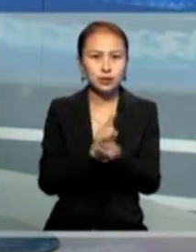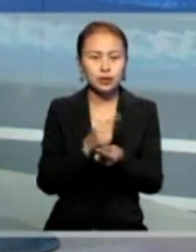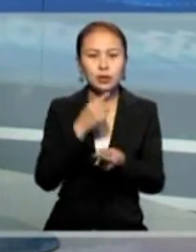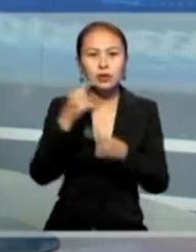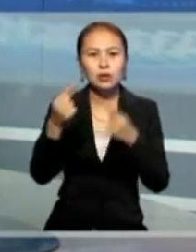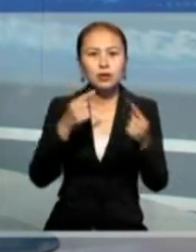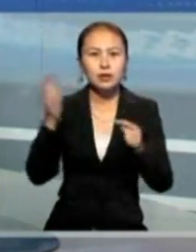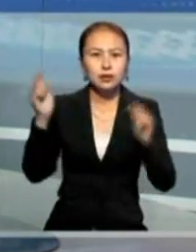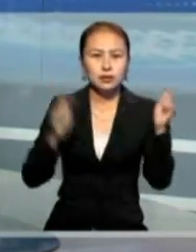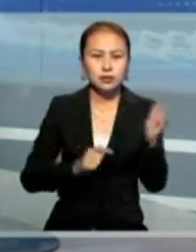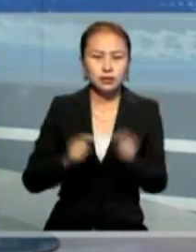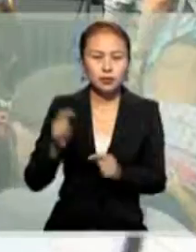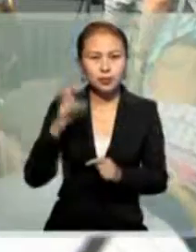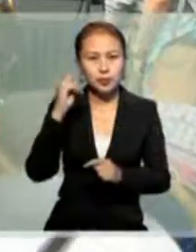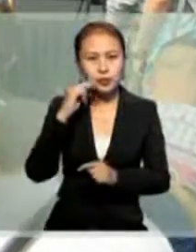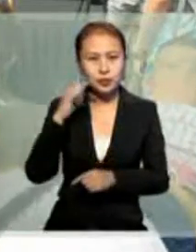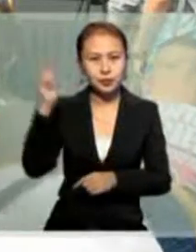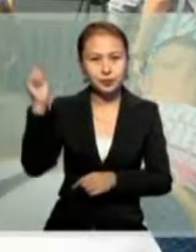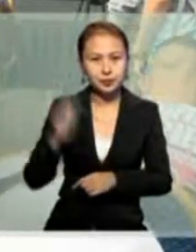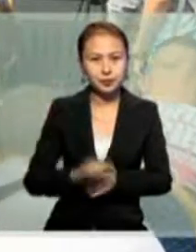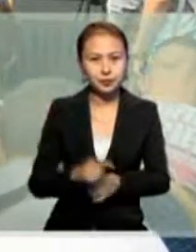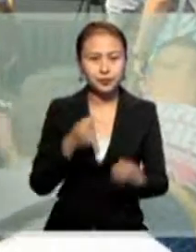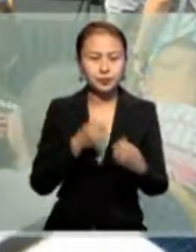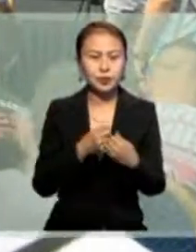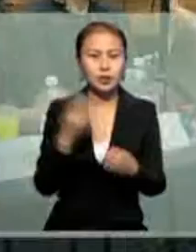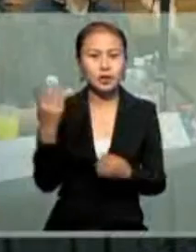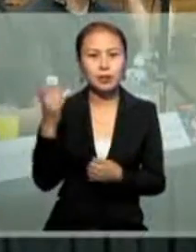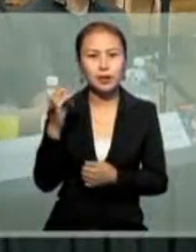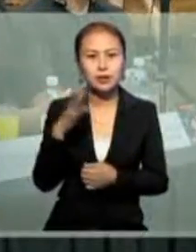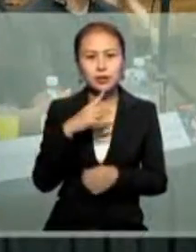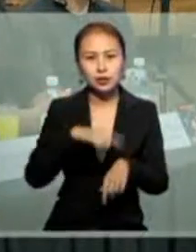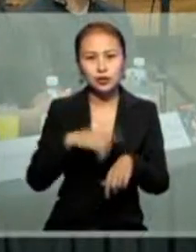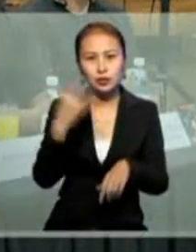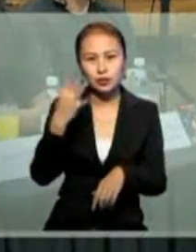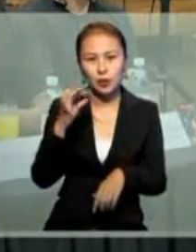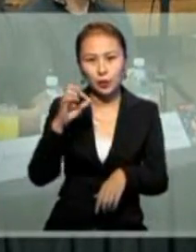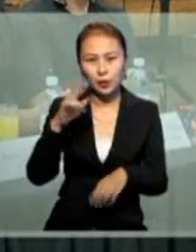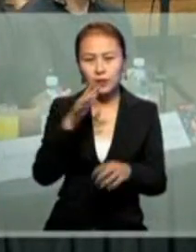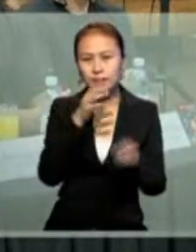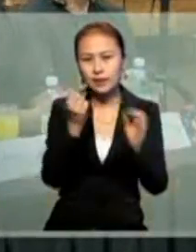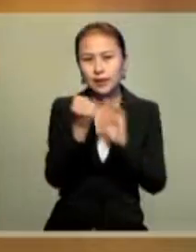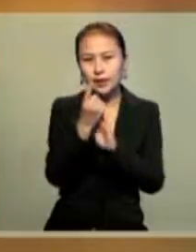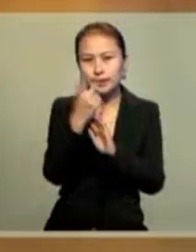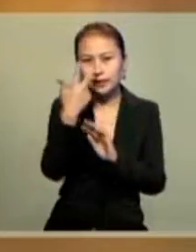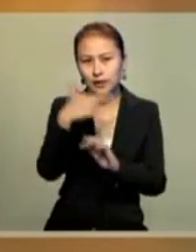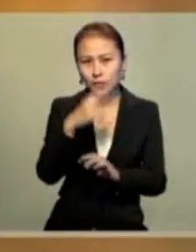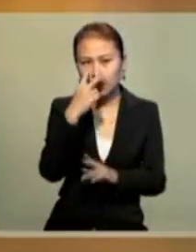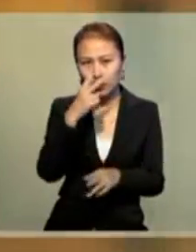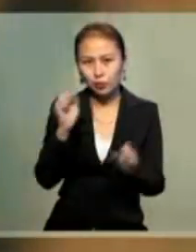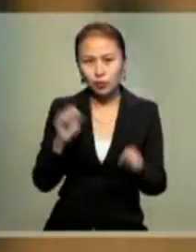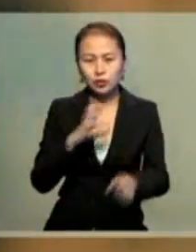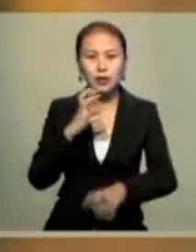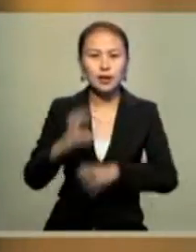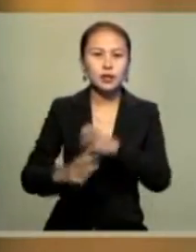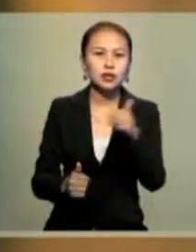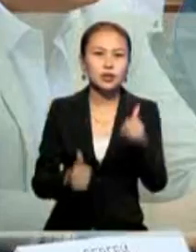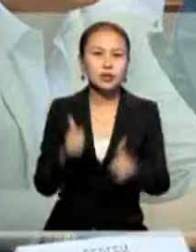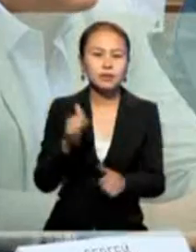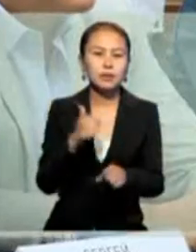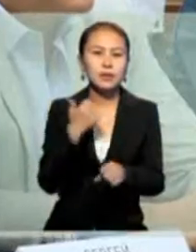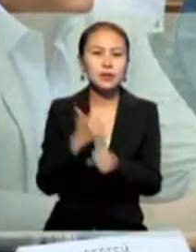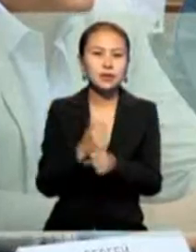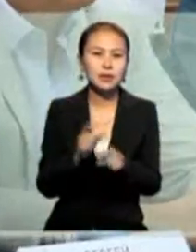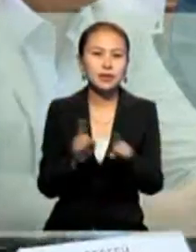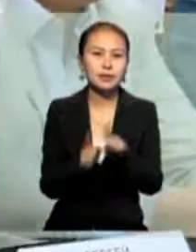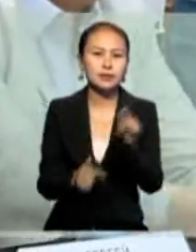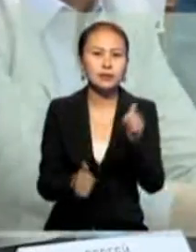жақын шетелден жұдырықты жігіттер келіпті. Бұл бәсекені жанкүйерлер хабар арнасынан 4-ші шілде күні 23:30-да көре алады. Халықаралық